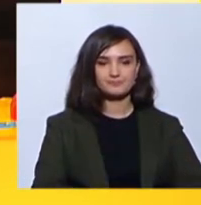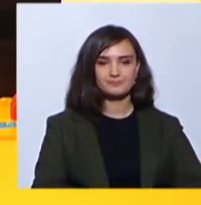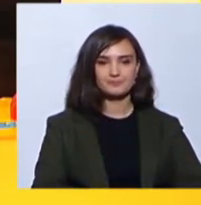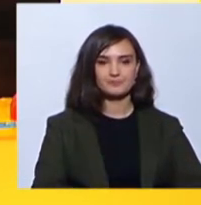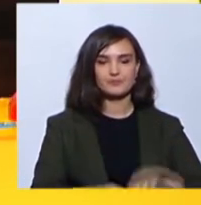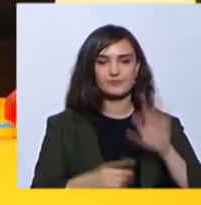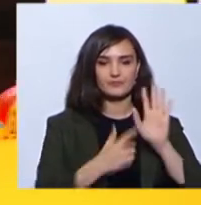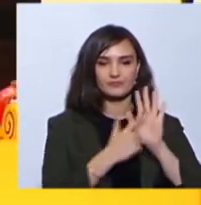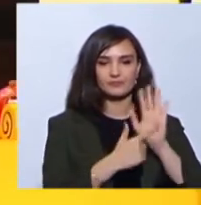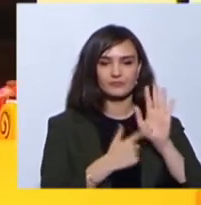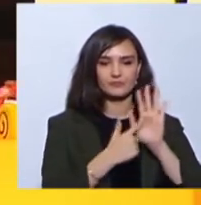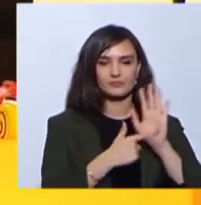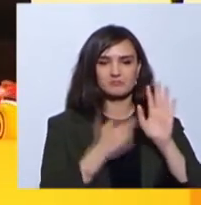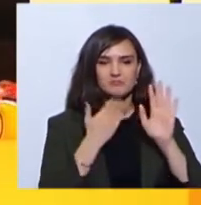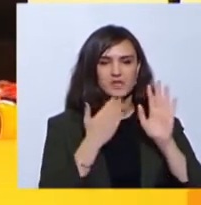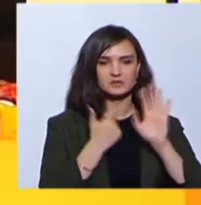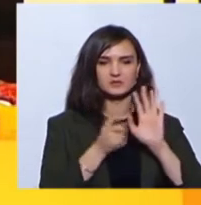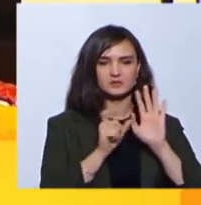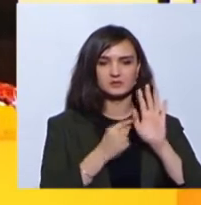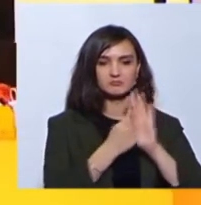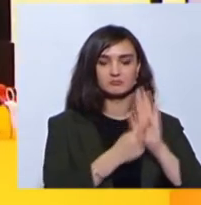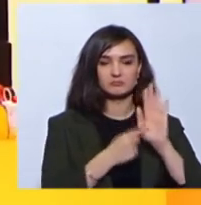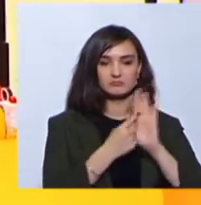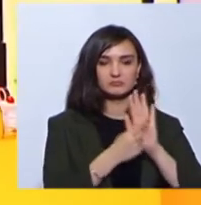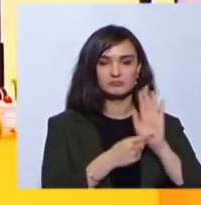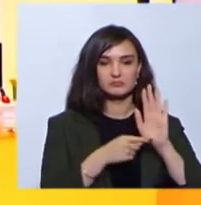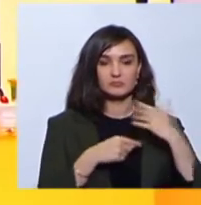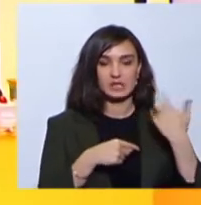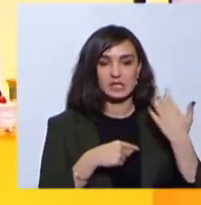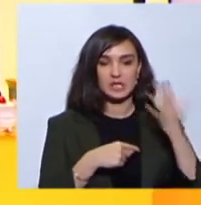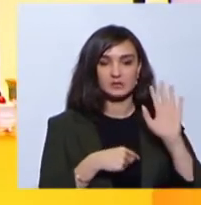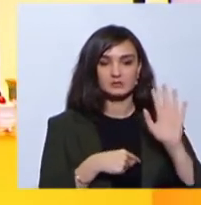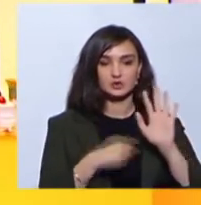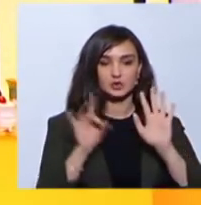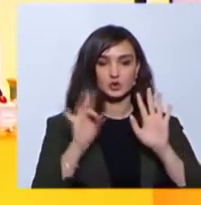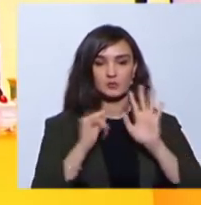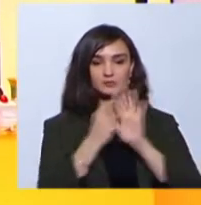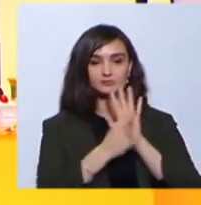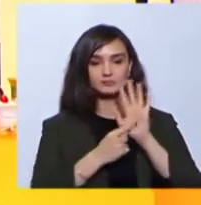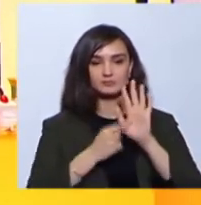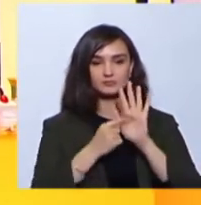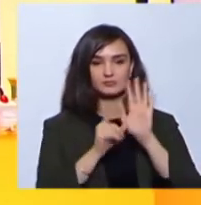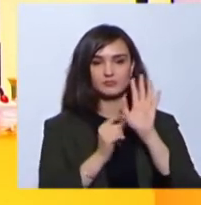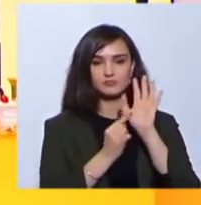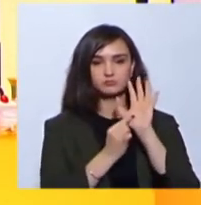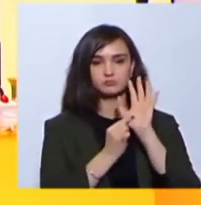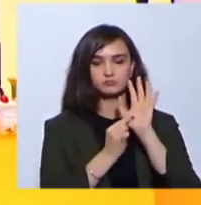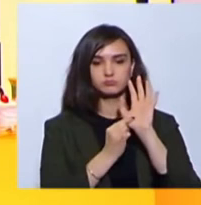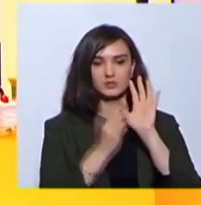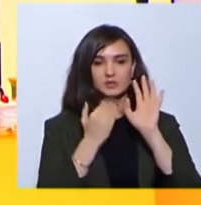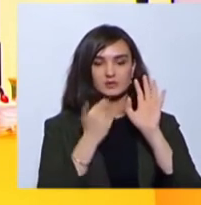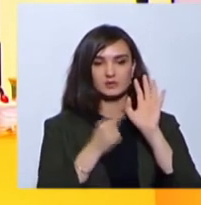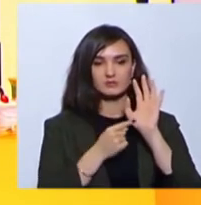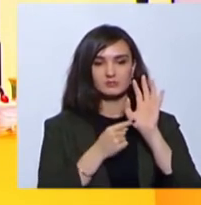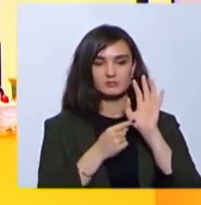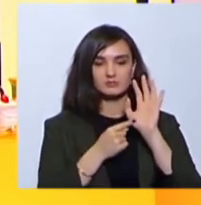ჩვენი ხელის გული მარტივია, ძალიან მარტივი, იმიტომ რომ ხელის გულის ზომა და სისქე ადვილად